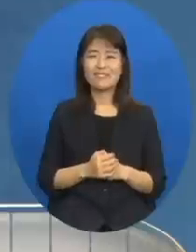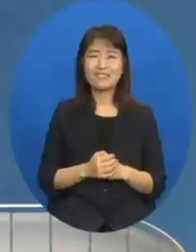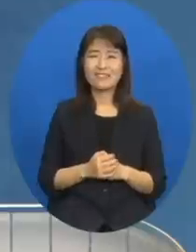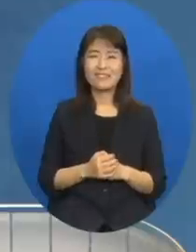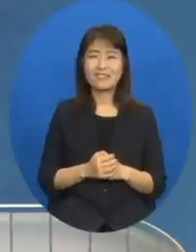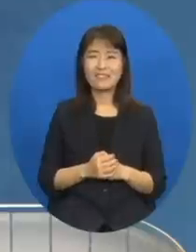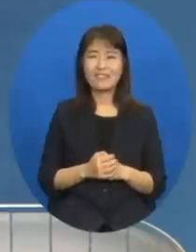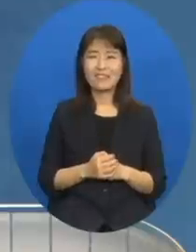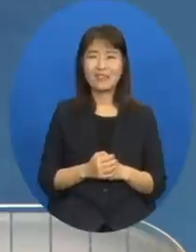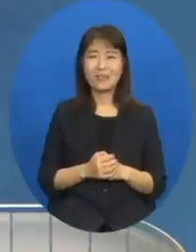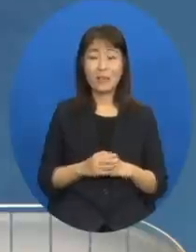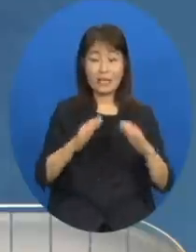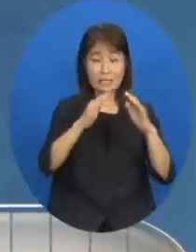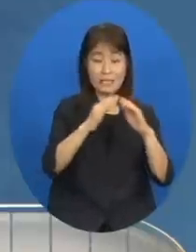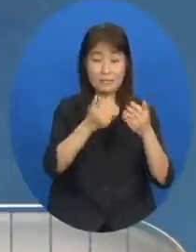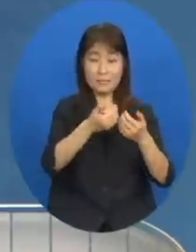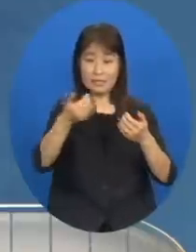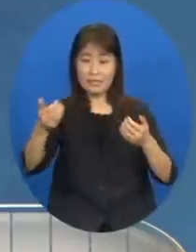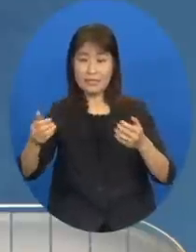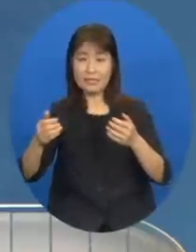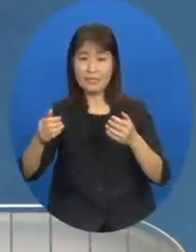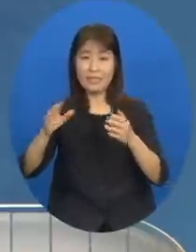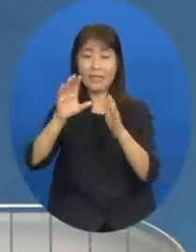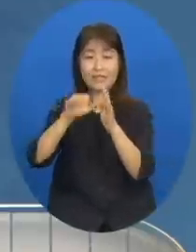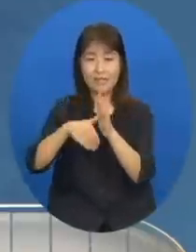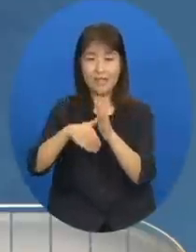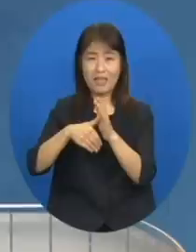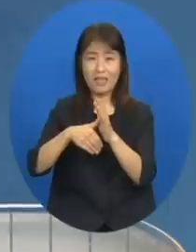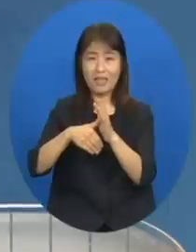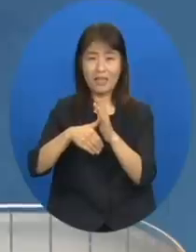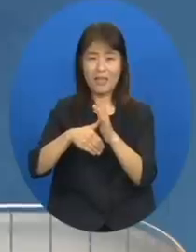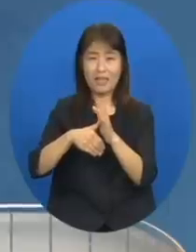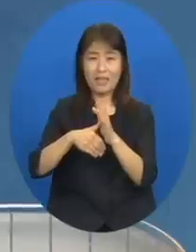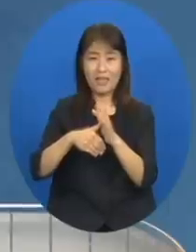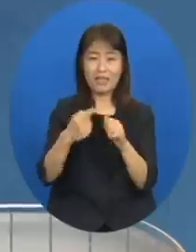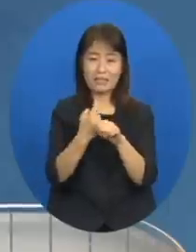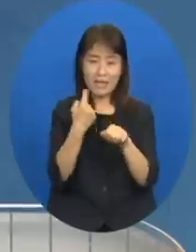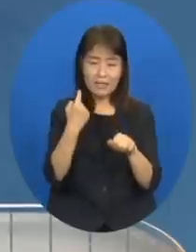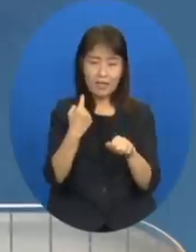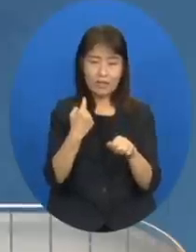제가 사택에서 이사 가는 날 작년 12월 14일